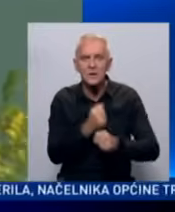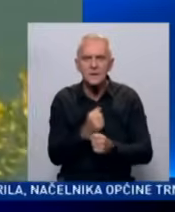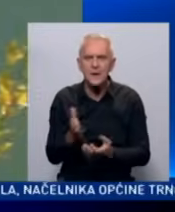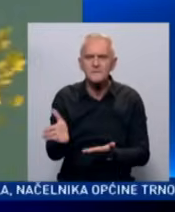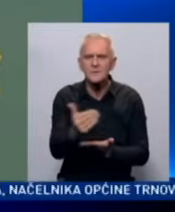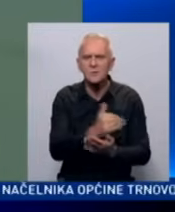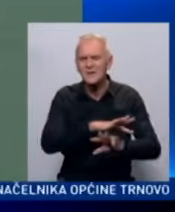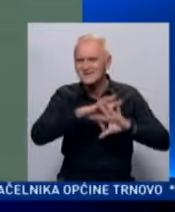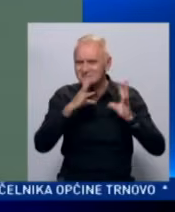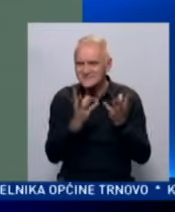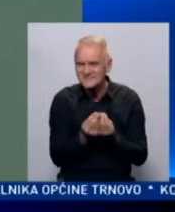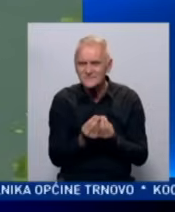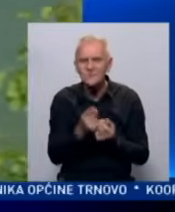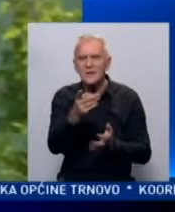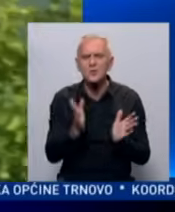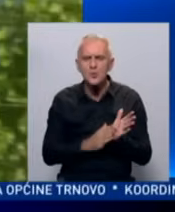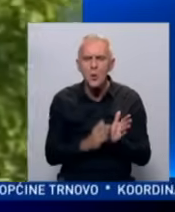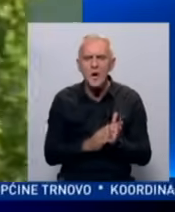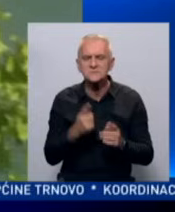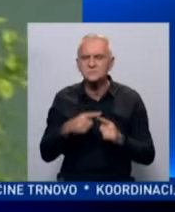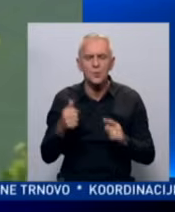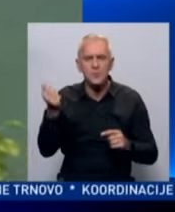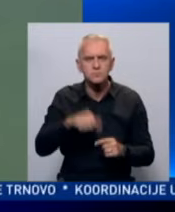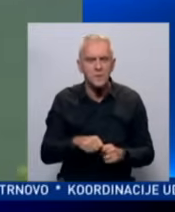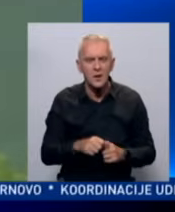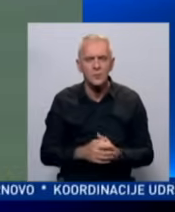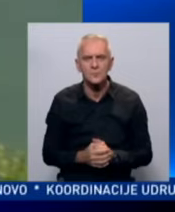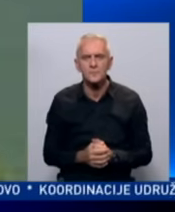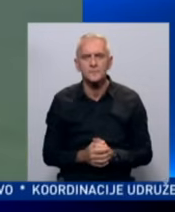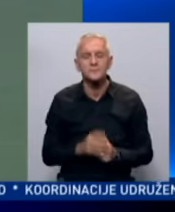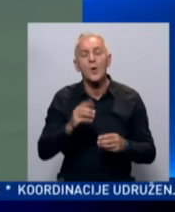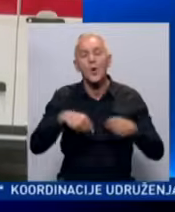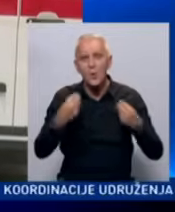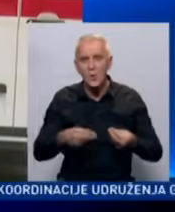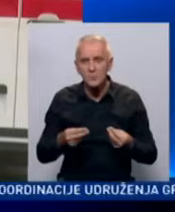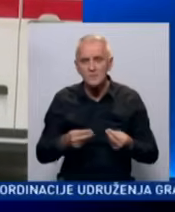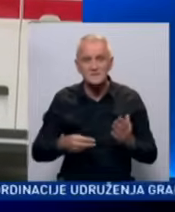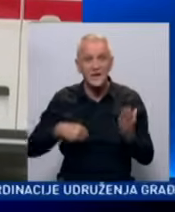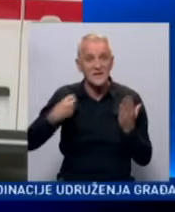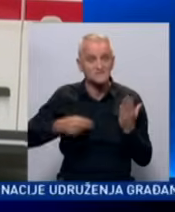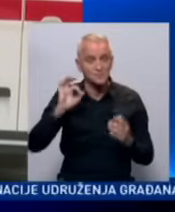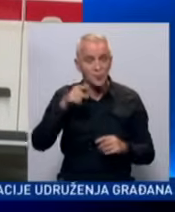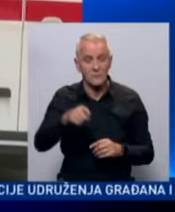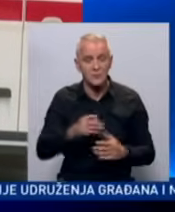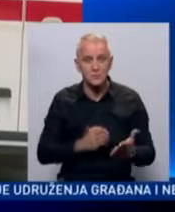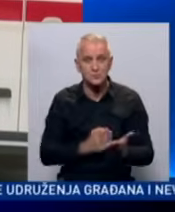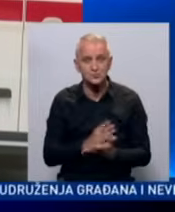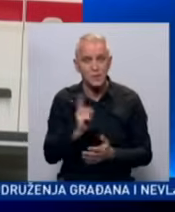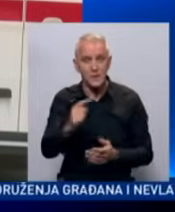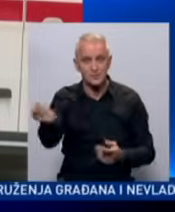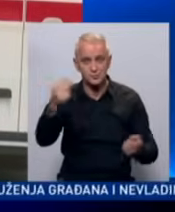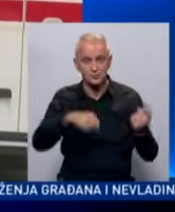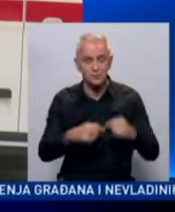prikupljanju svih činjenica o padu helikoptera i svih faktora rizika. Pojasnila je da izvještaji o ovom slučaju nisu stigli iz